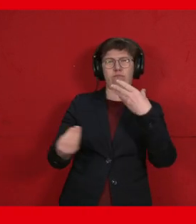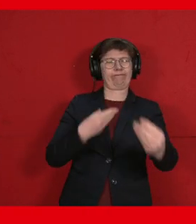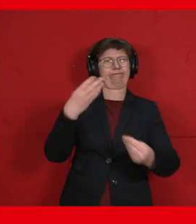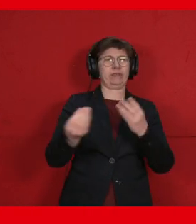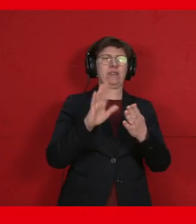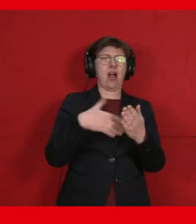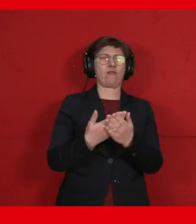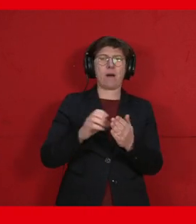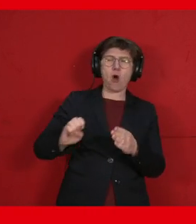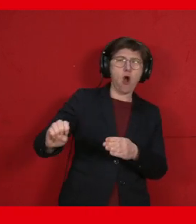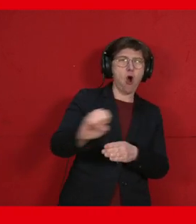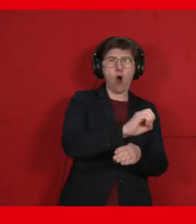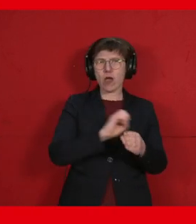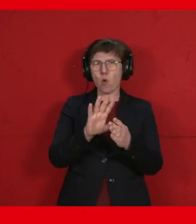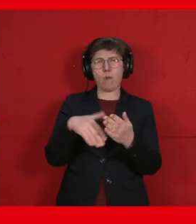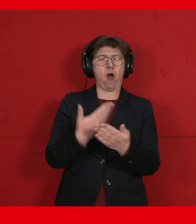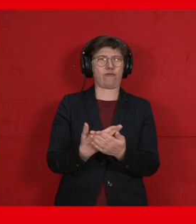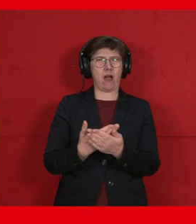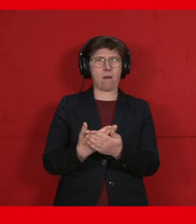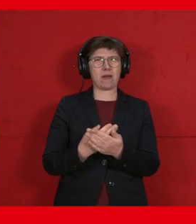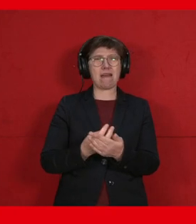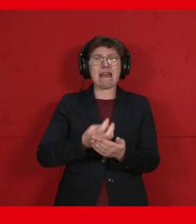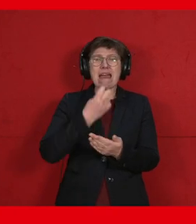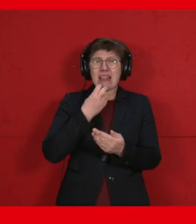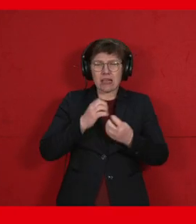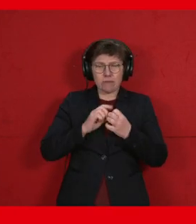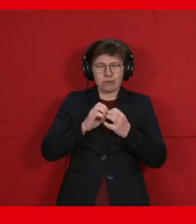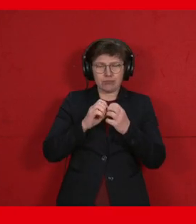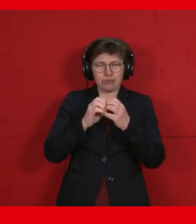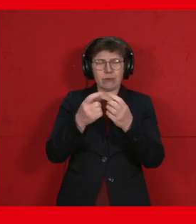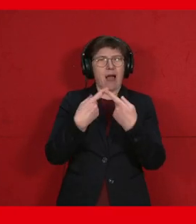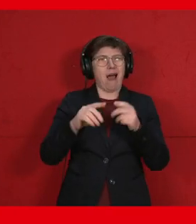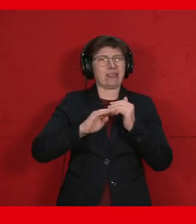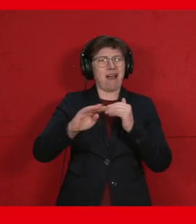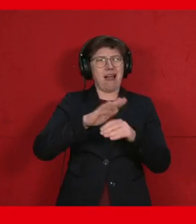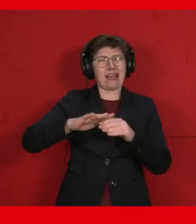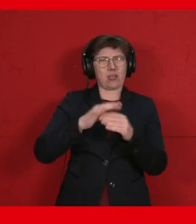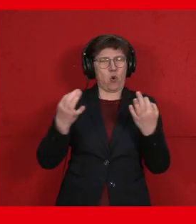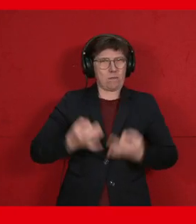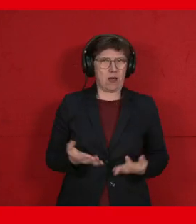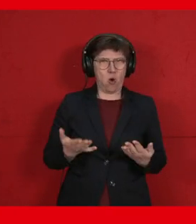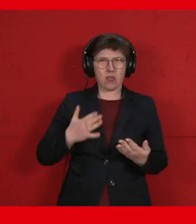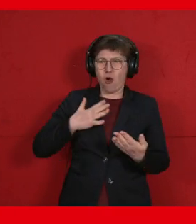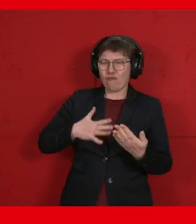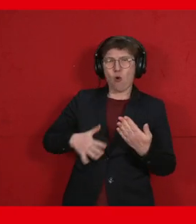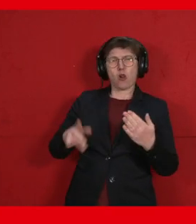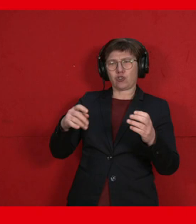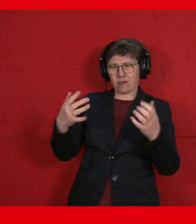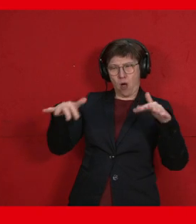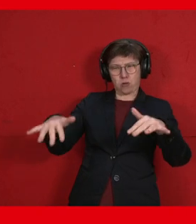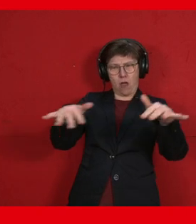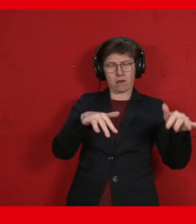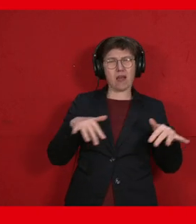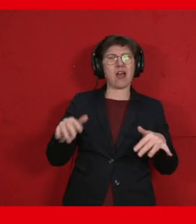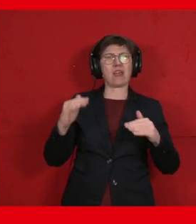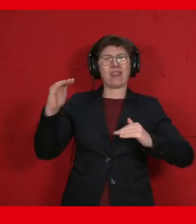Aufgabe sein, eine europäische Aufgabe, dort die Energie herzustellen, die man eben in anderen Regionen braucht. Da kommt dann auch Wohlstand hin. Und damit haben wir dann